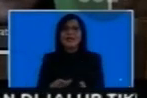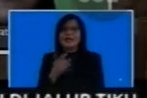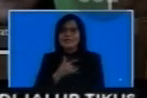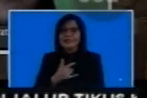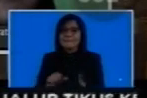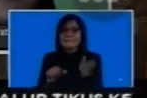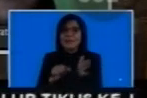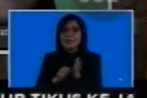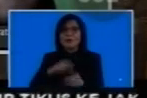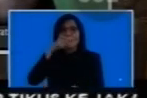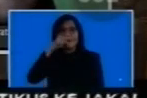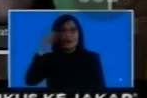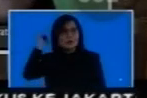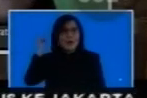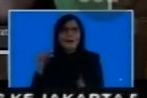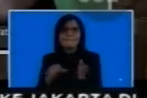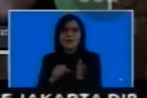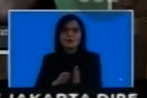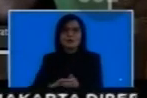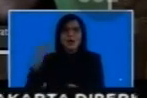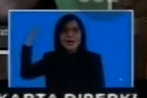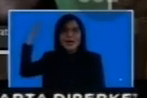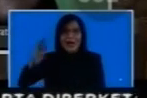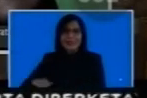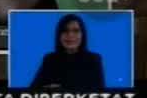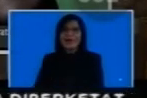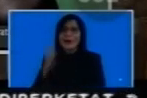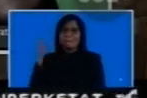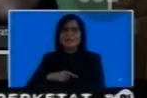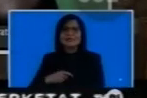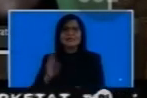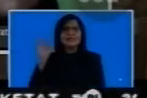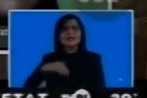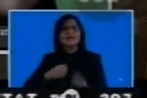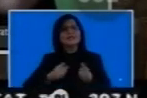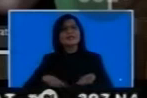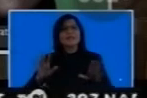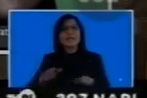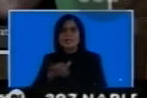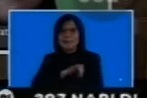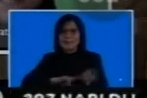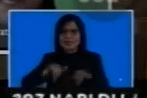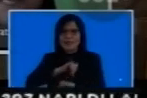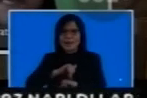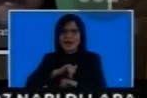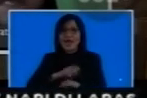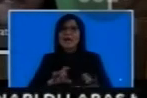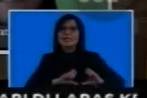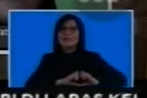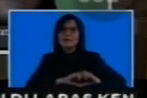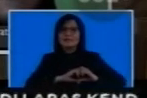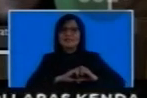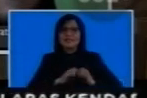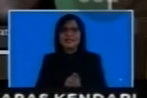tetap bantu kakak adik, dan kita pasti akan melalui krisis ini bersama. Asal kita saling mencintai, asal